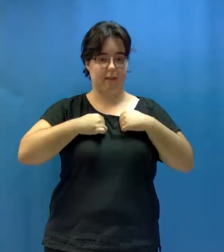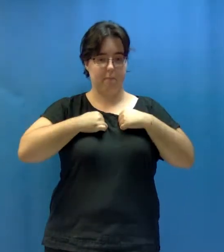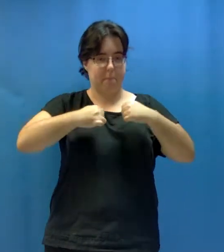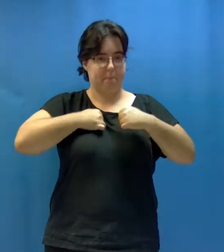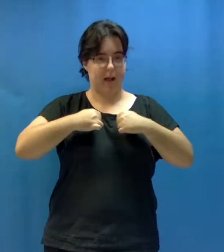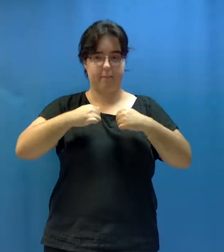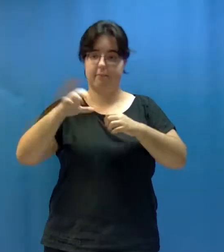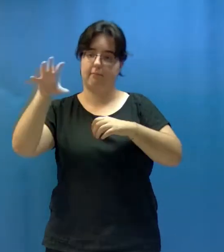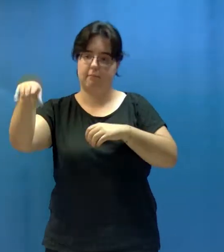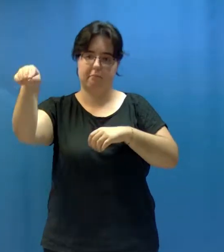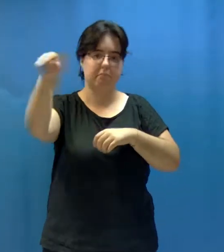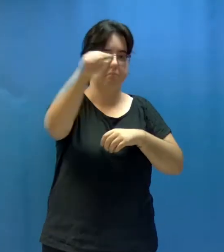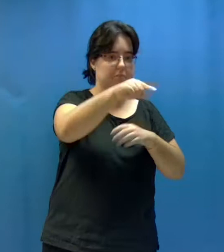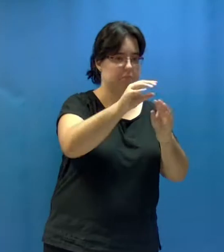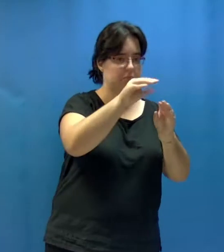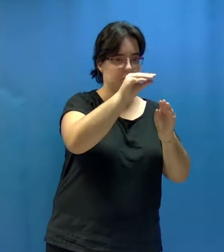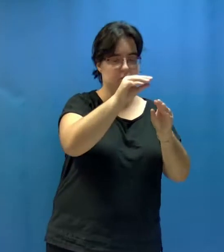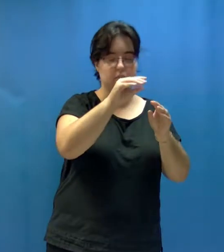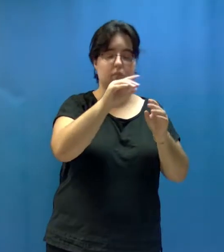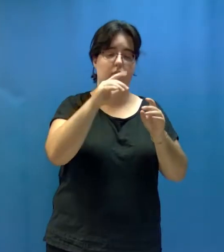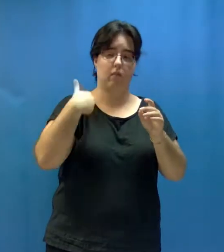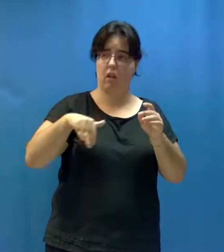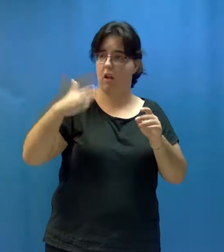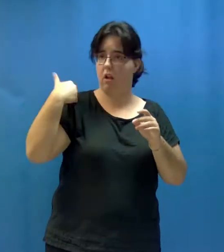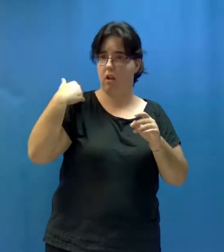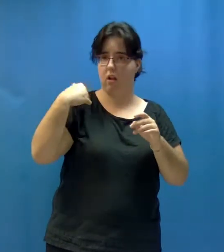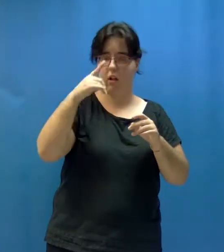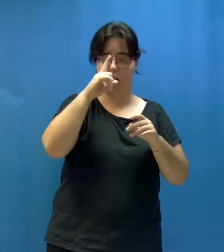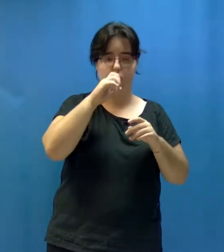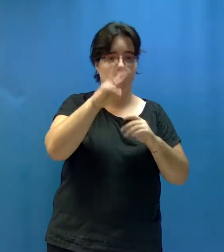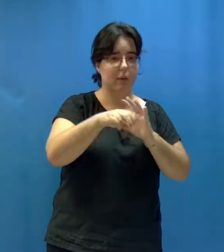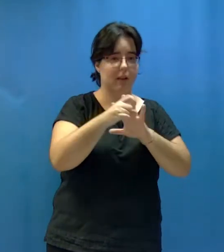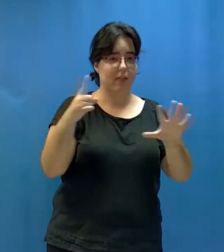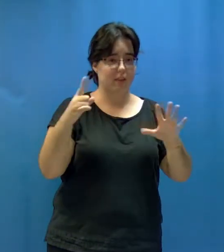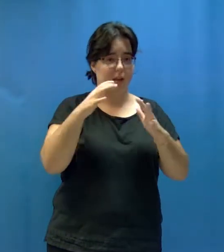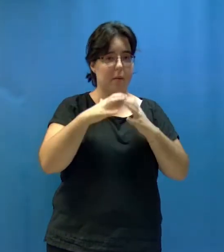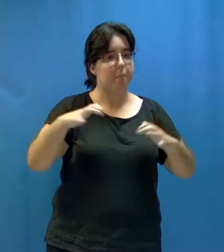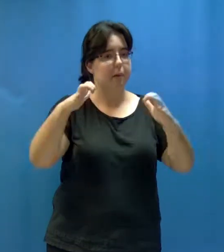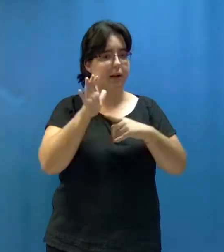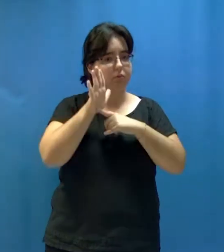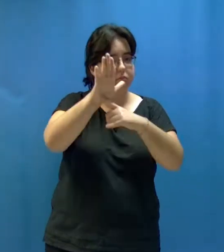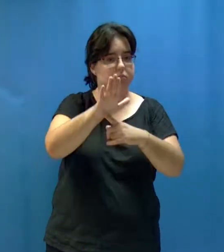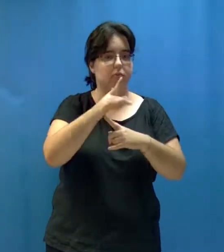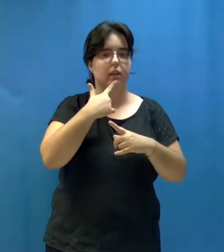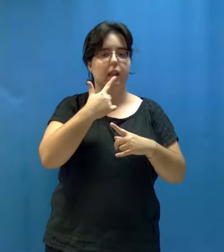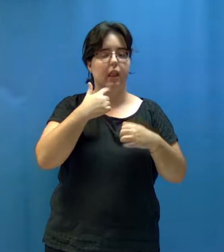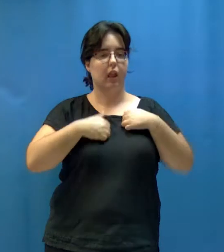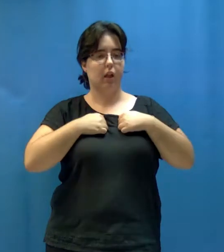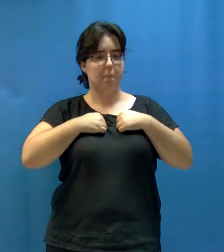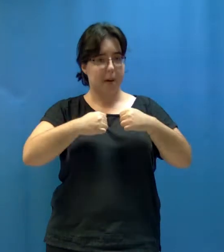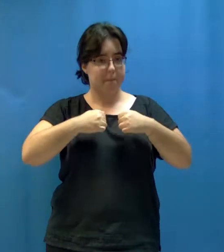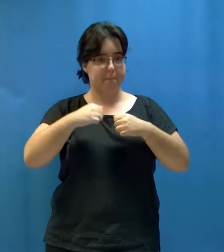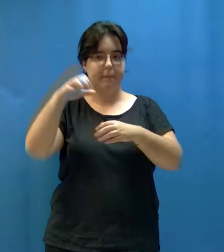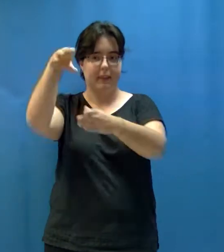afluència de gent, van presentar al plenari del mes de maig de 2016 una proposició per dotar de desfibriladors a les diferents